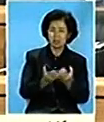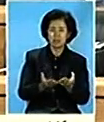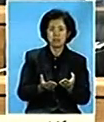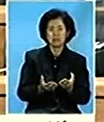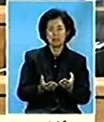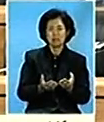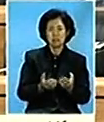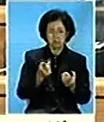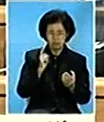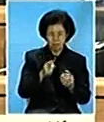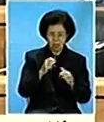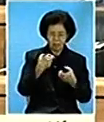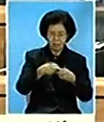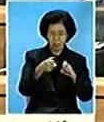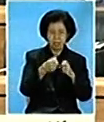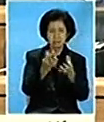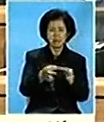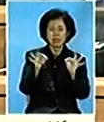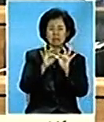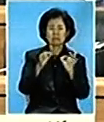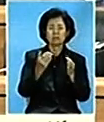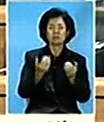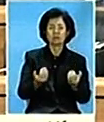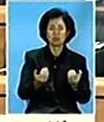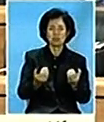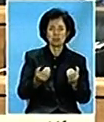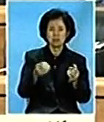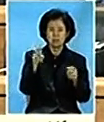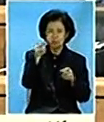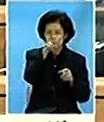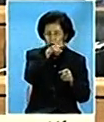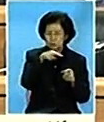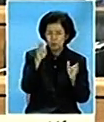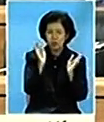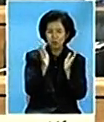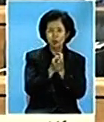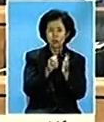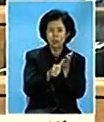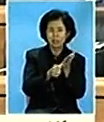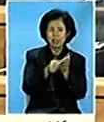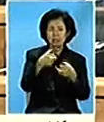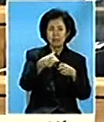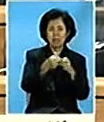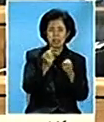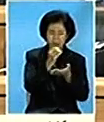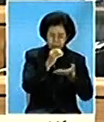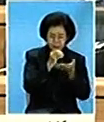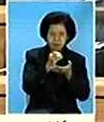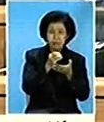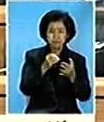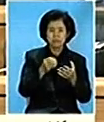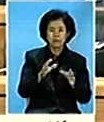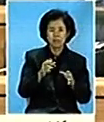อันนี้เป็นปัญหาสำคัญขณะนี้นะครับถ้ามองในภาพรวมของการแก้ไขปัญหายาเสพติดนี่